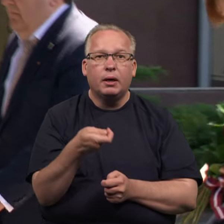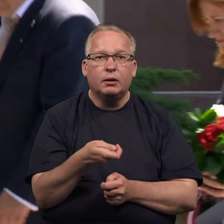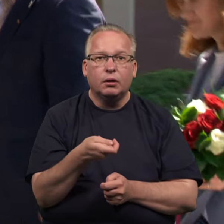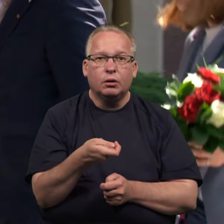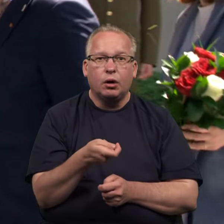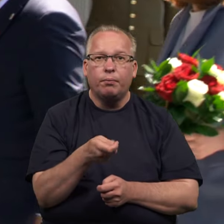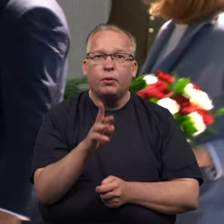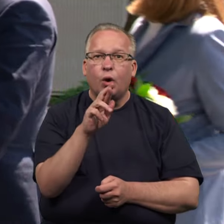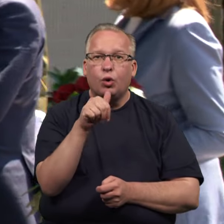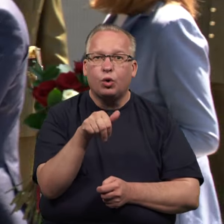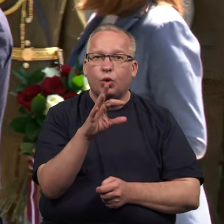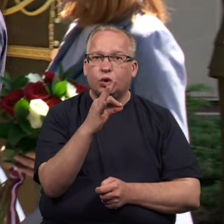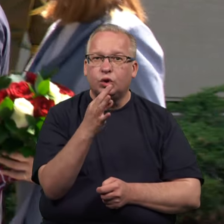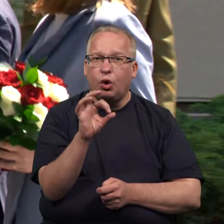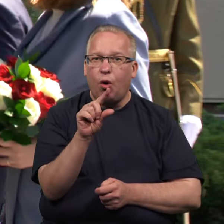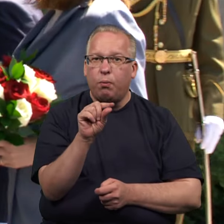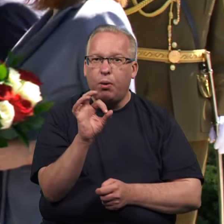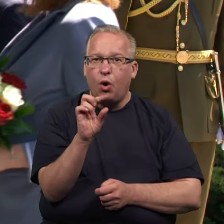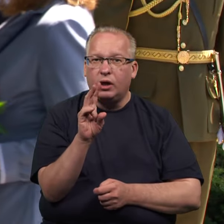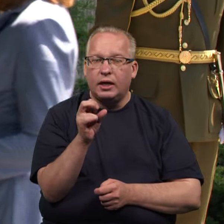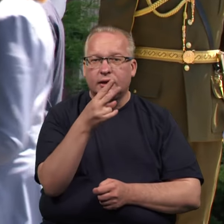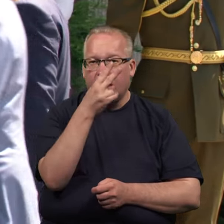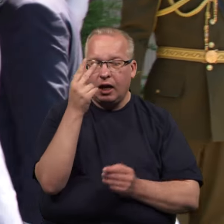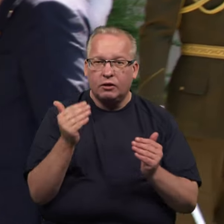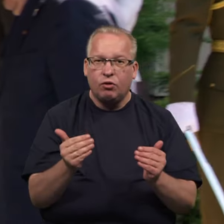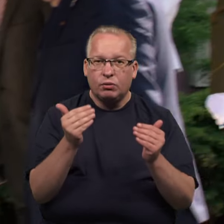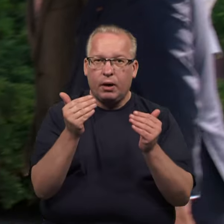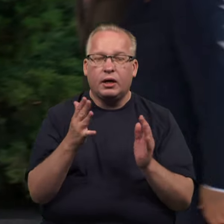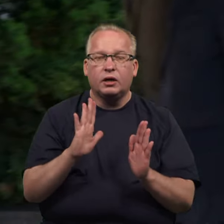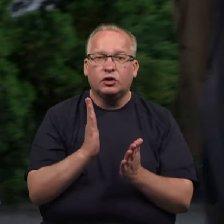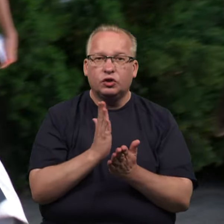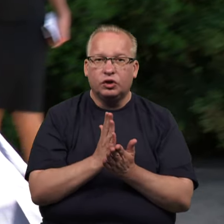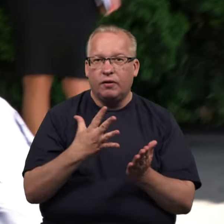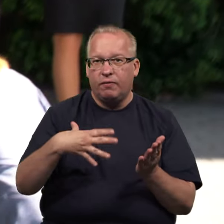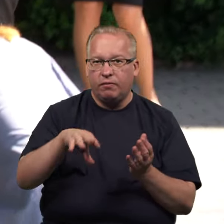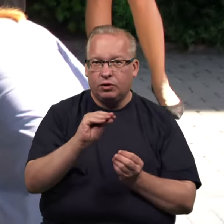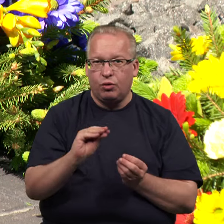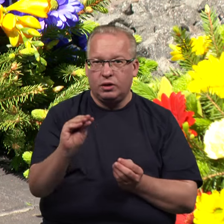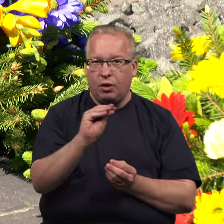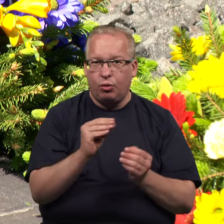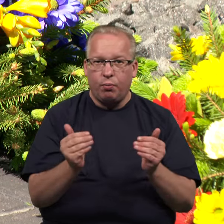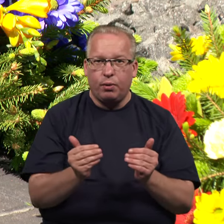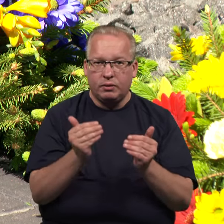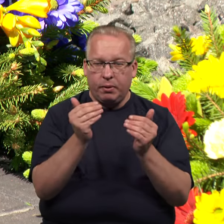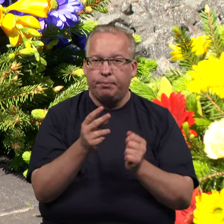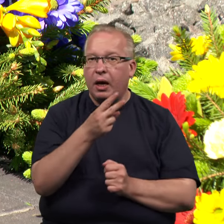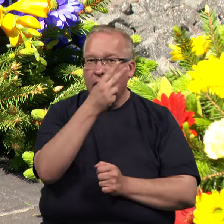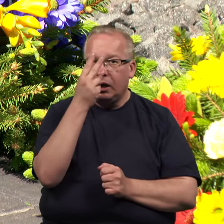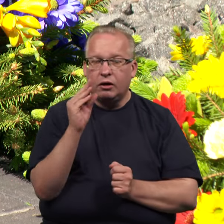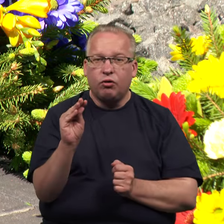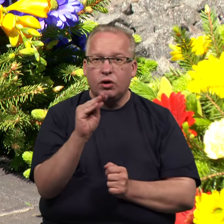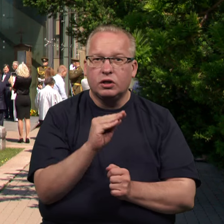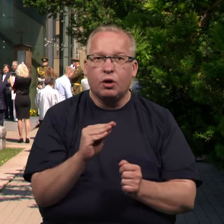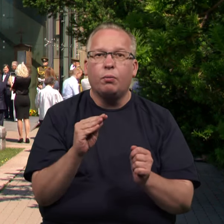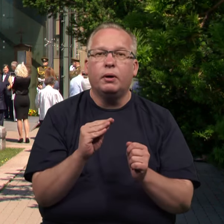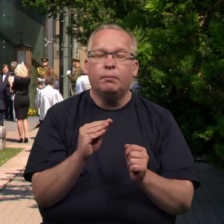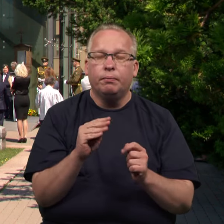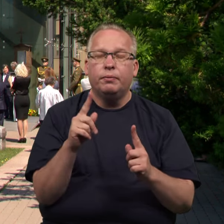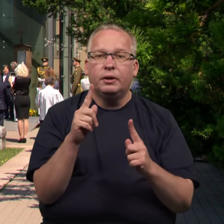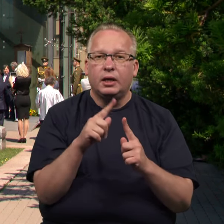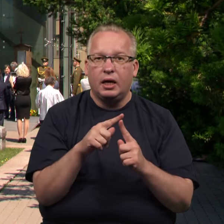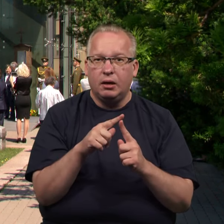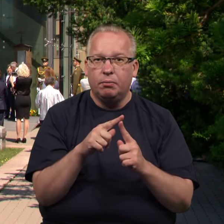Teodoras Rusopulas, Lietuvos barikados yra visos Europos barikados. Lietuva Europos tarybai pirmininkaus iki